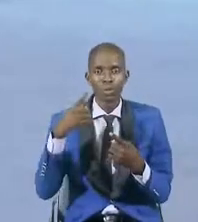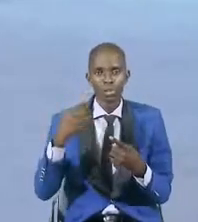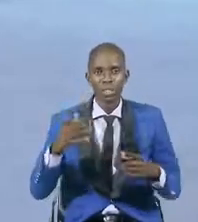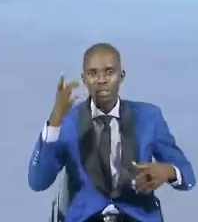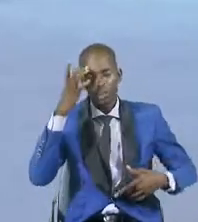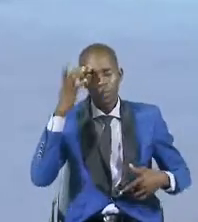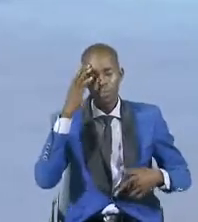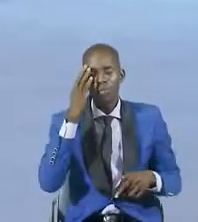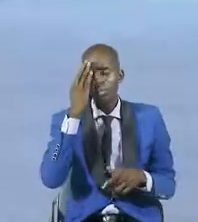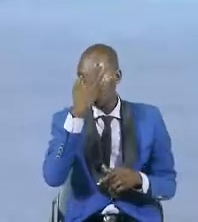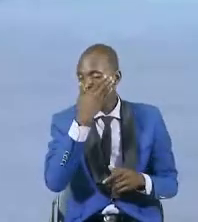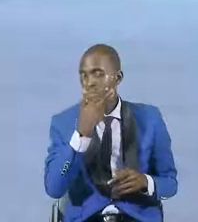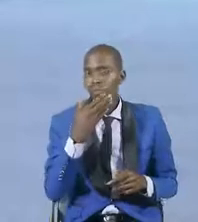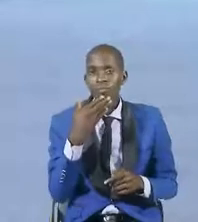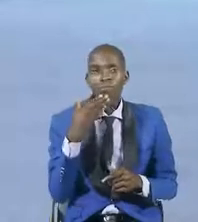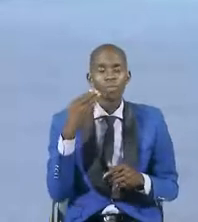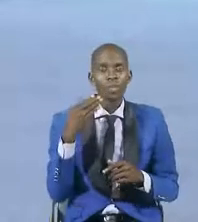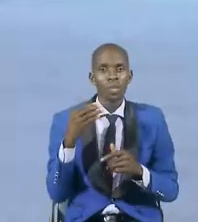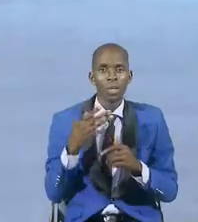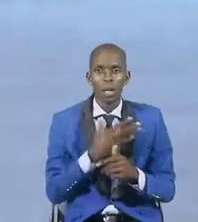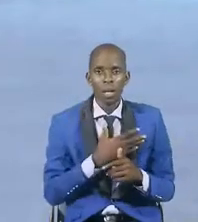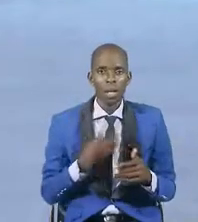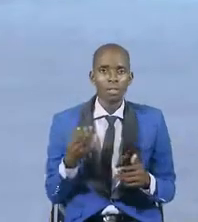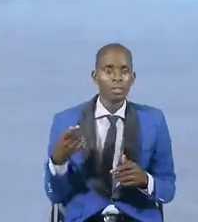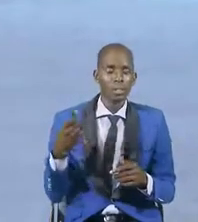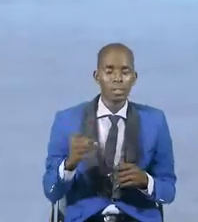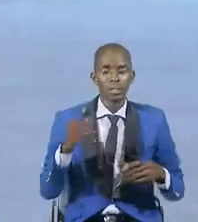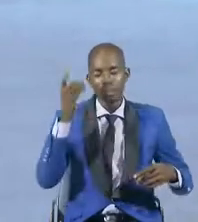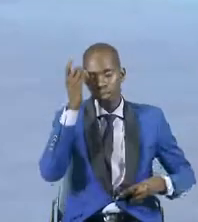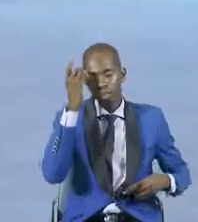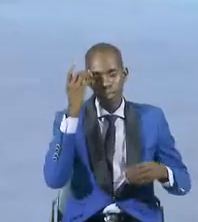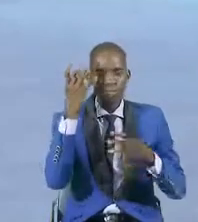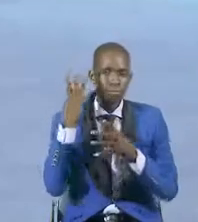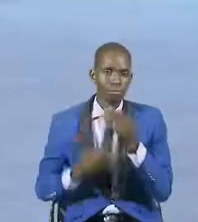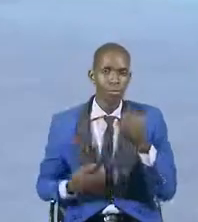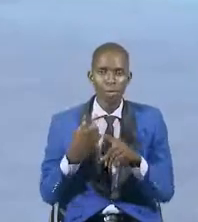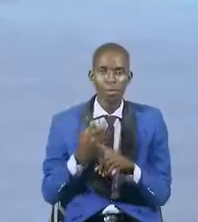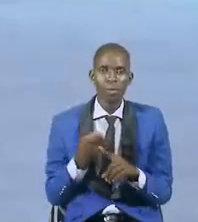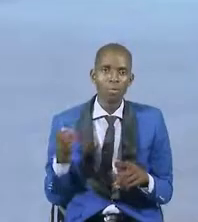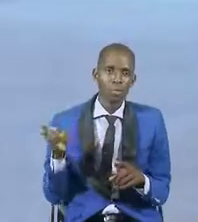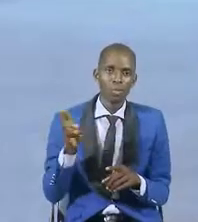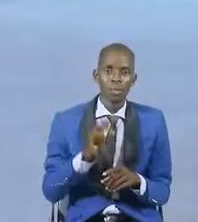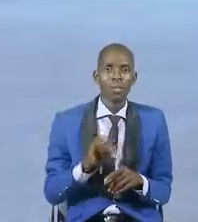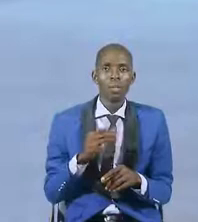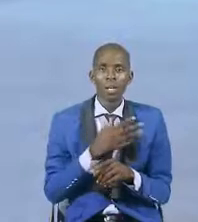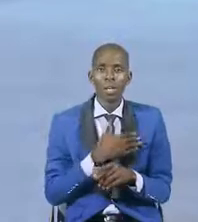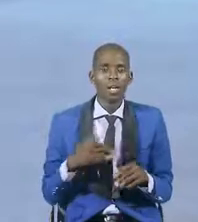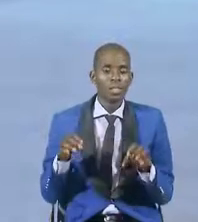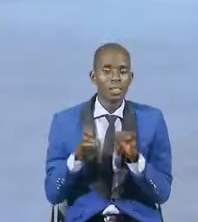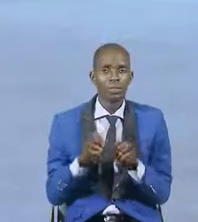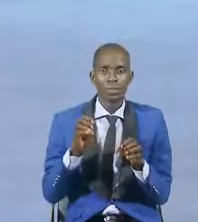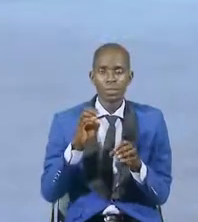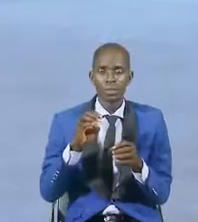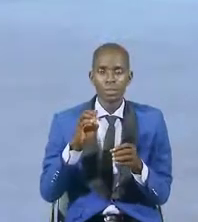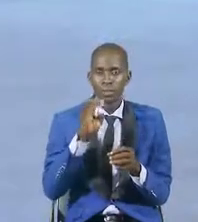des linges ou des mouchoirs qui avaient touché son corps, et les maladies les quittaient et les